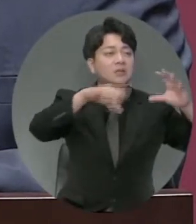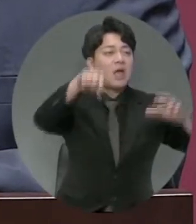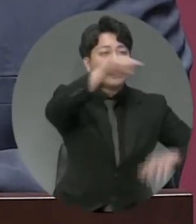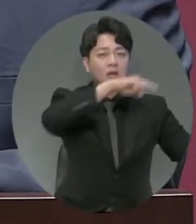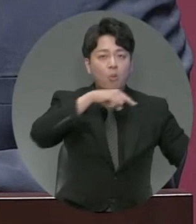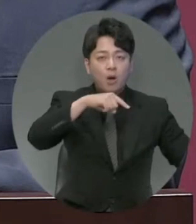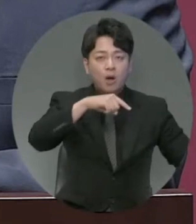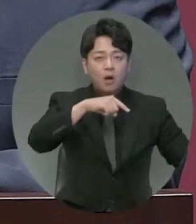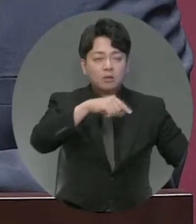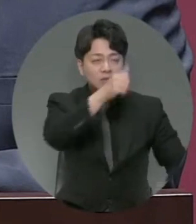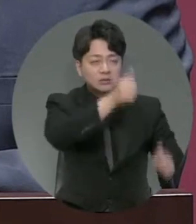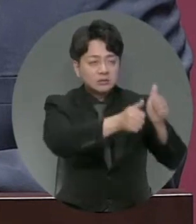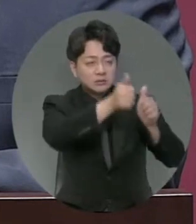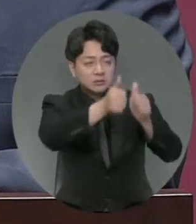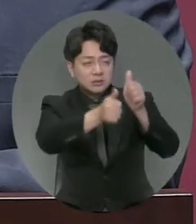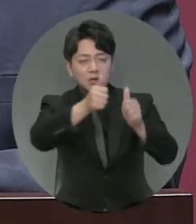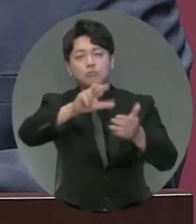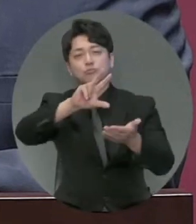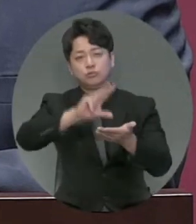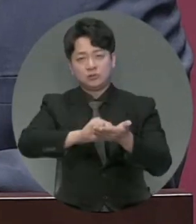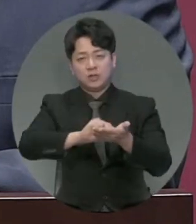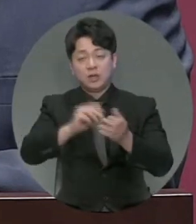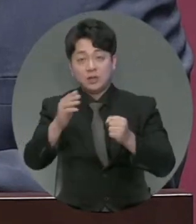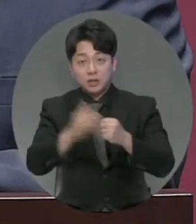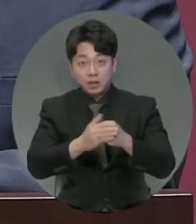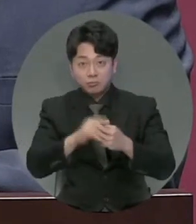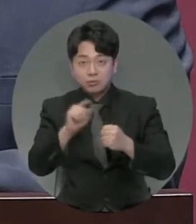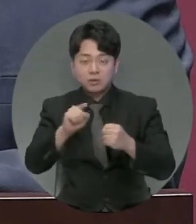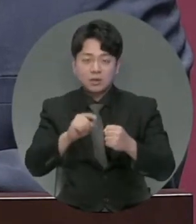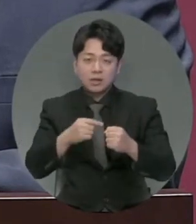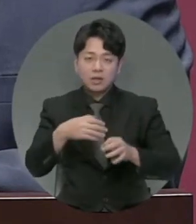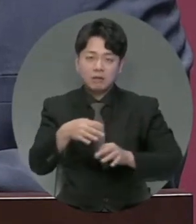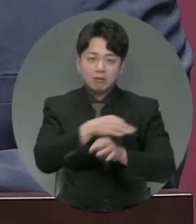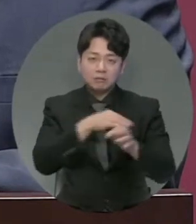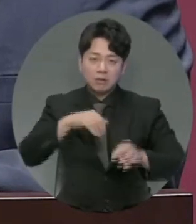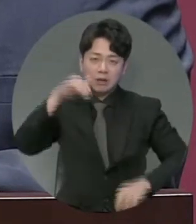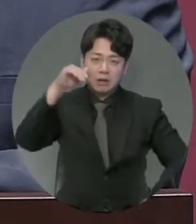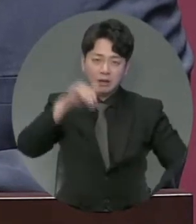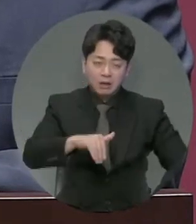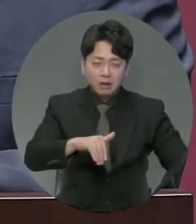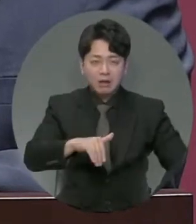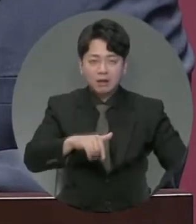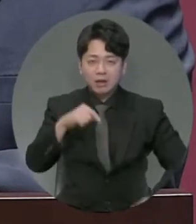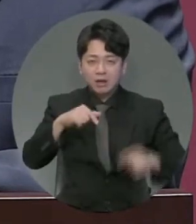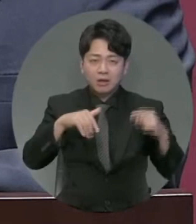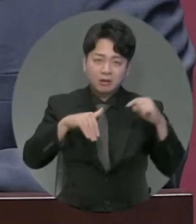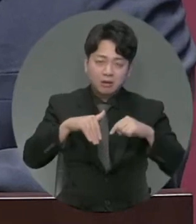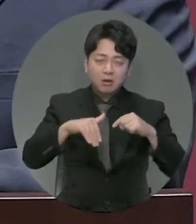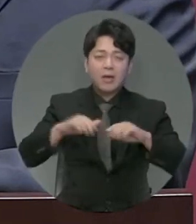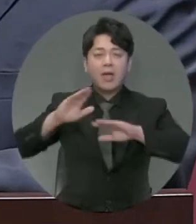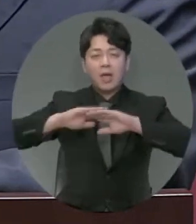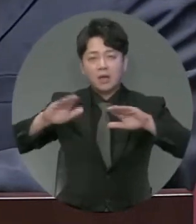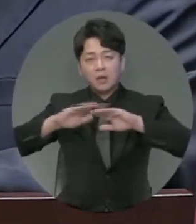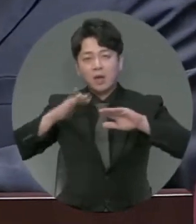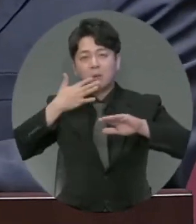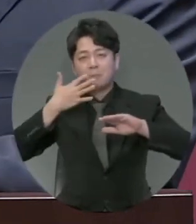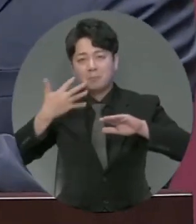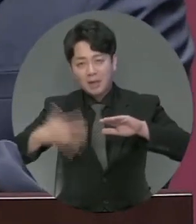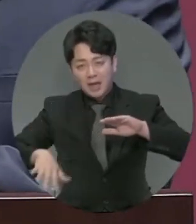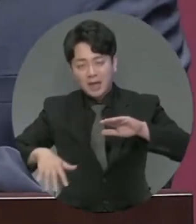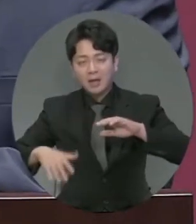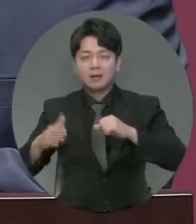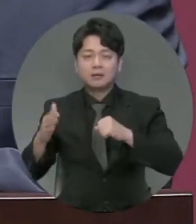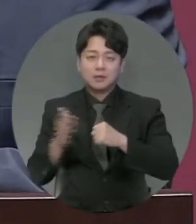그 쌓였던 이런 문제들에 대한 그 해결 노력이 2개월 안에 충분히 아직 그 효력을